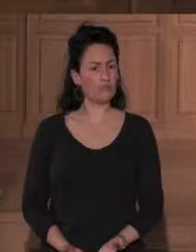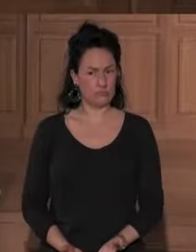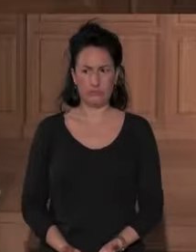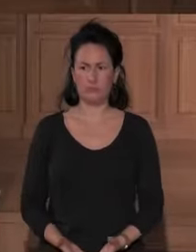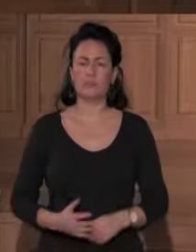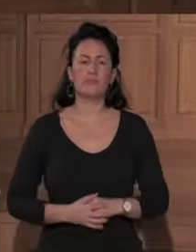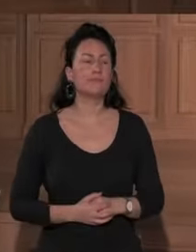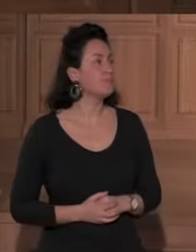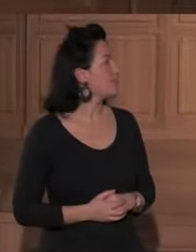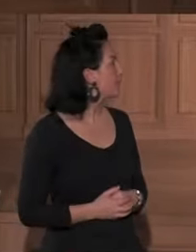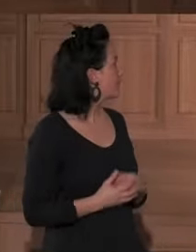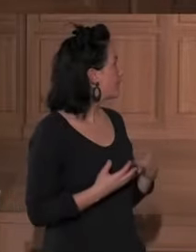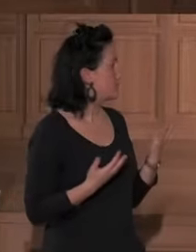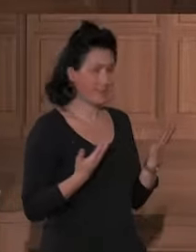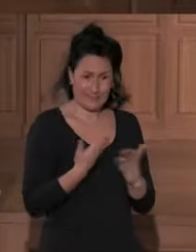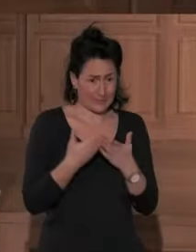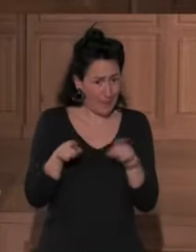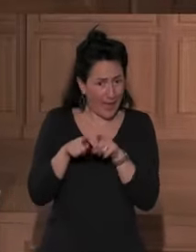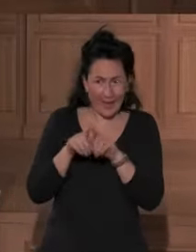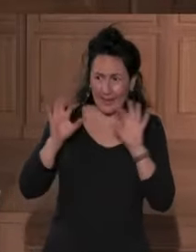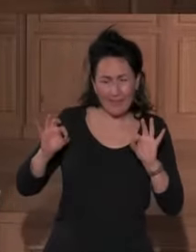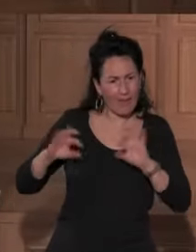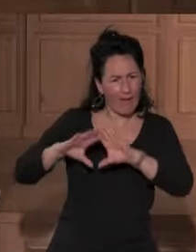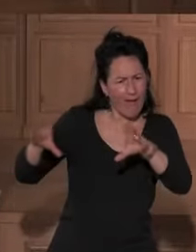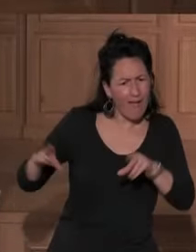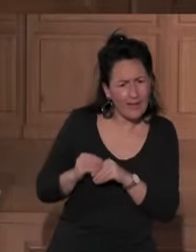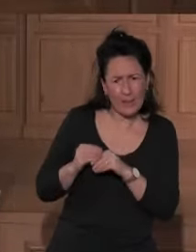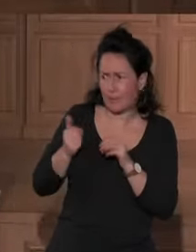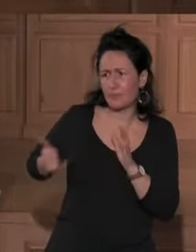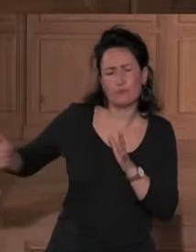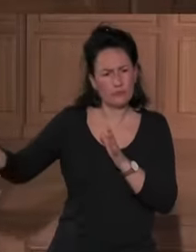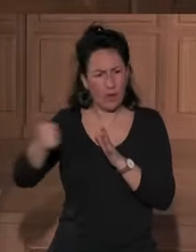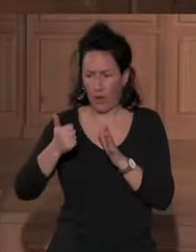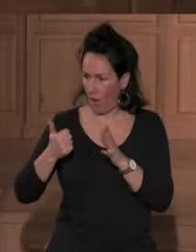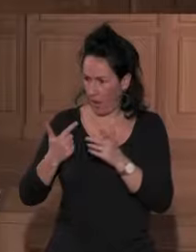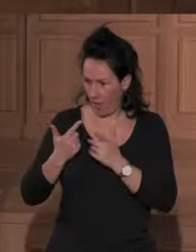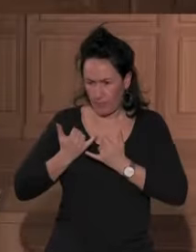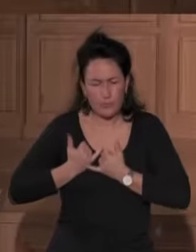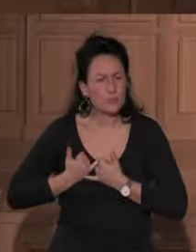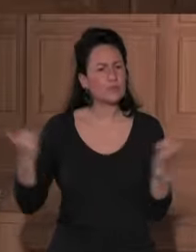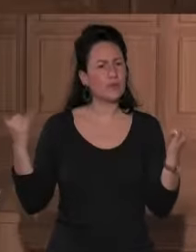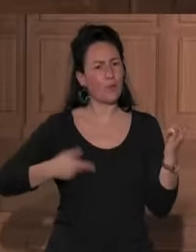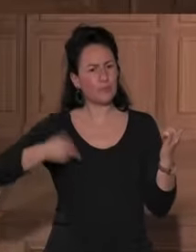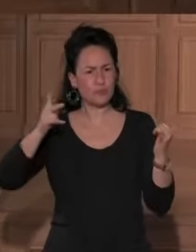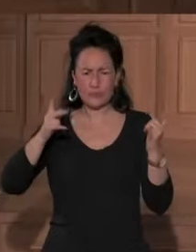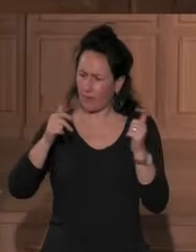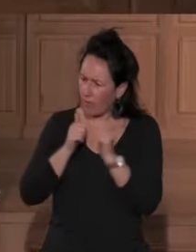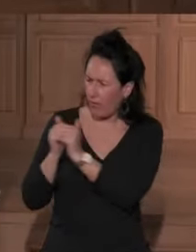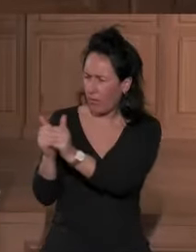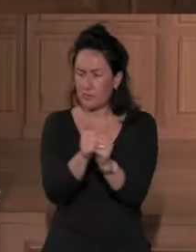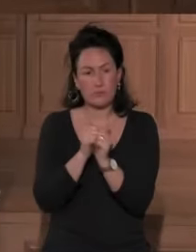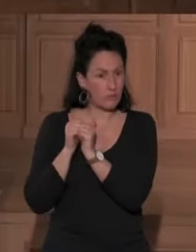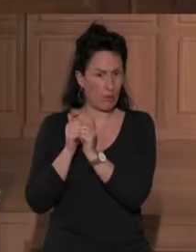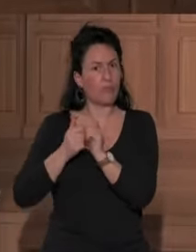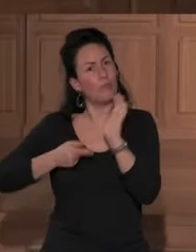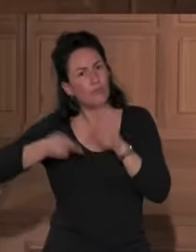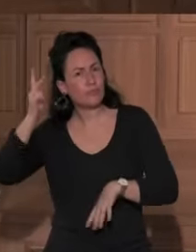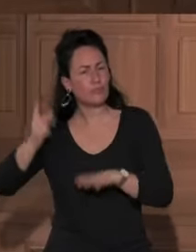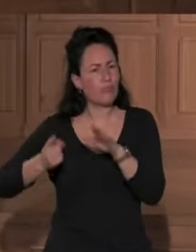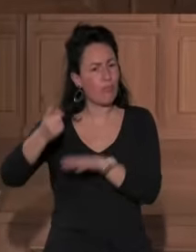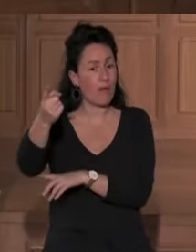seulement pour les jeunes autistes, mais pour l'éducateur, etc., de fait, il y a une vraie force qui est là, qui est démultipliée par cette dimension de fraternité. Il me semble que c'est une définition